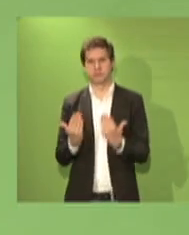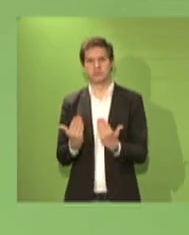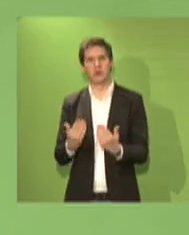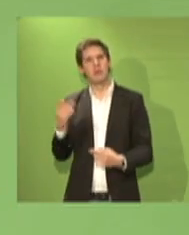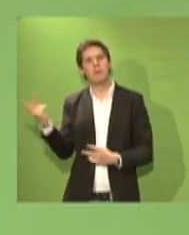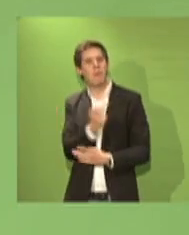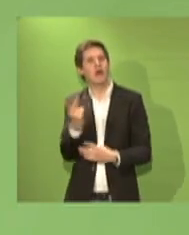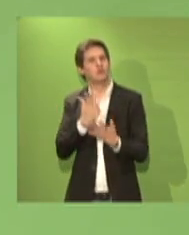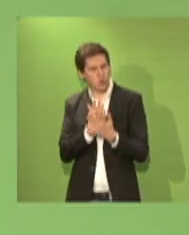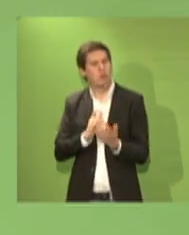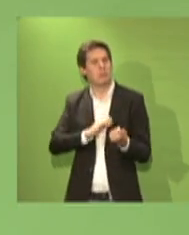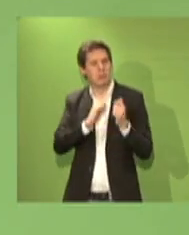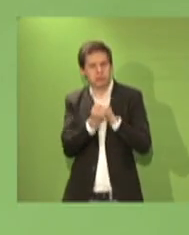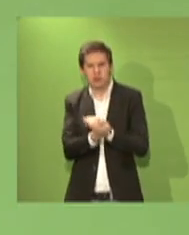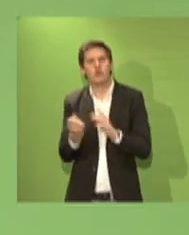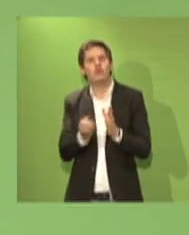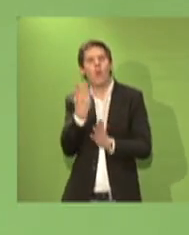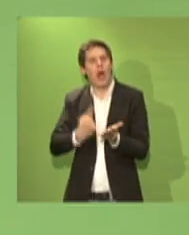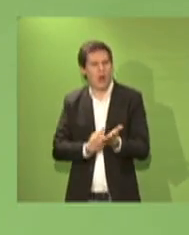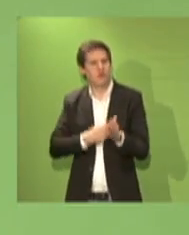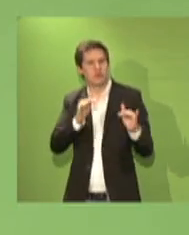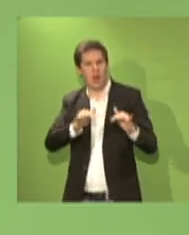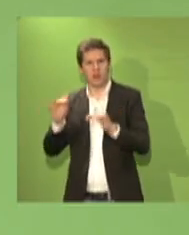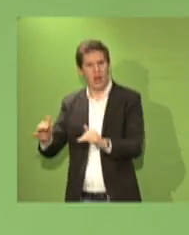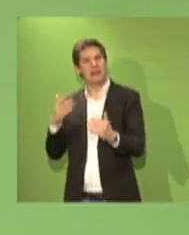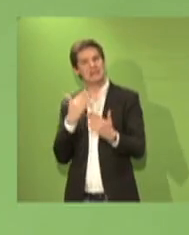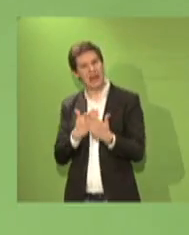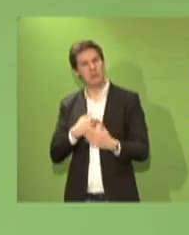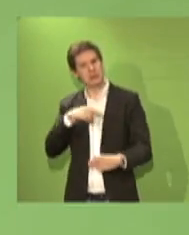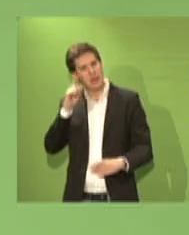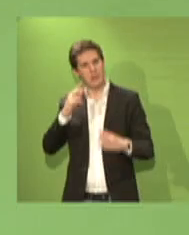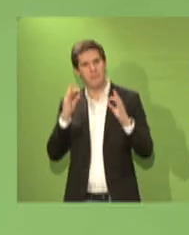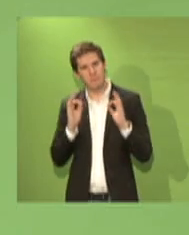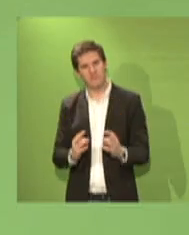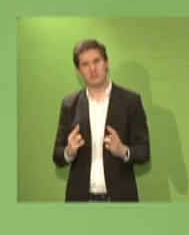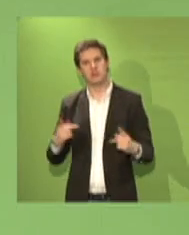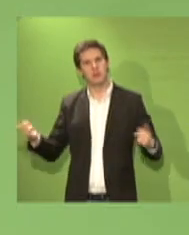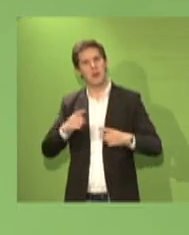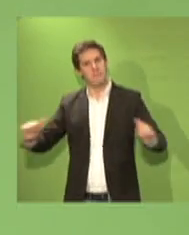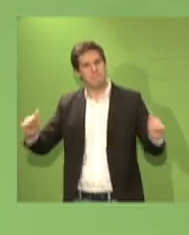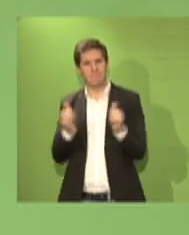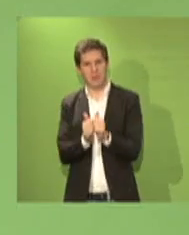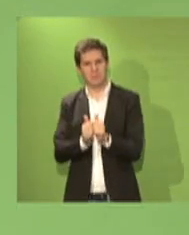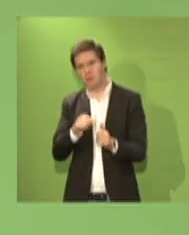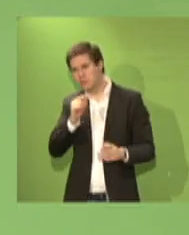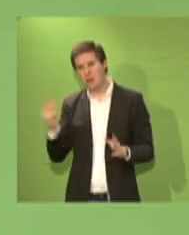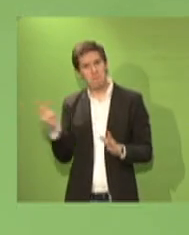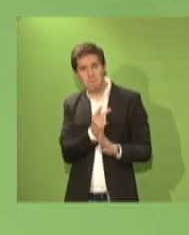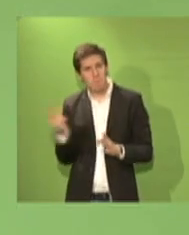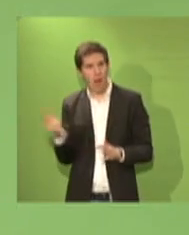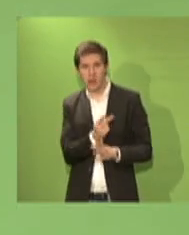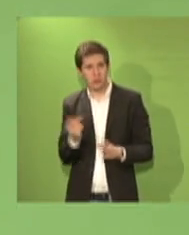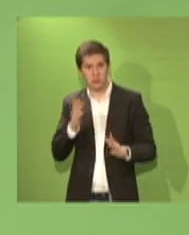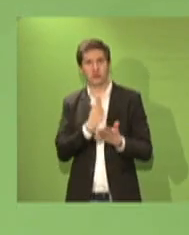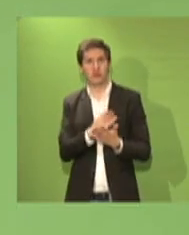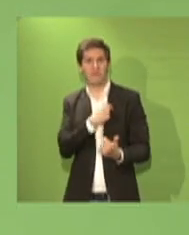neuen Herausforderungen kämpfen. Daher ist es gut, wenn ein Schulterschluss gelänge. Ein Schulterschluss, von dem alle im Land